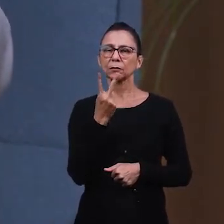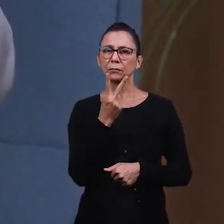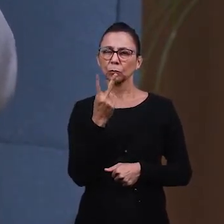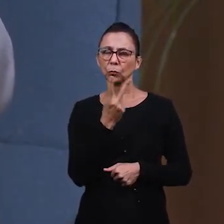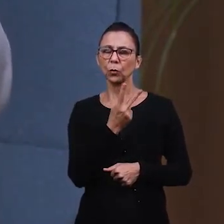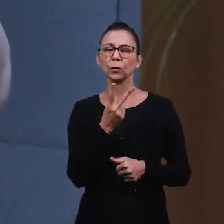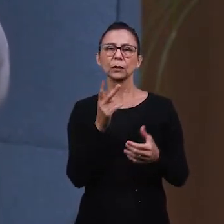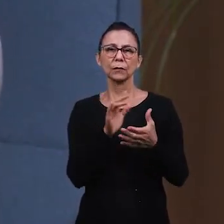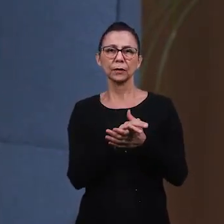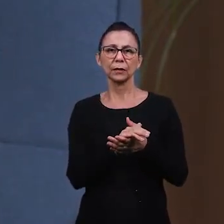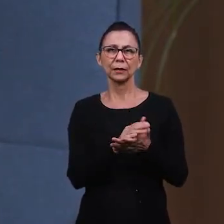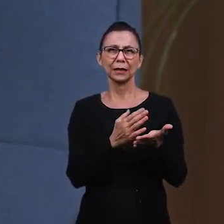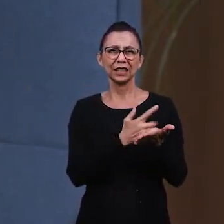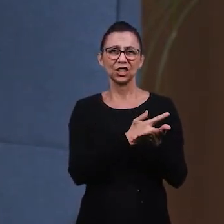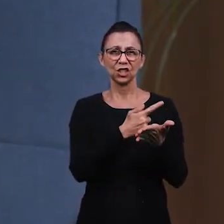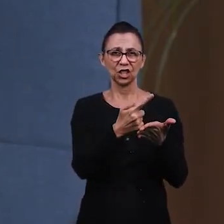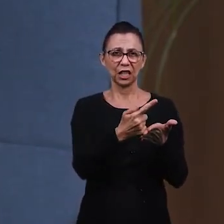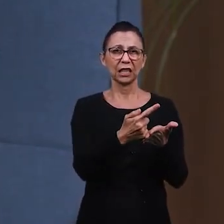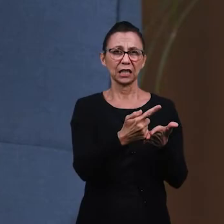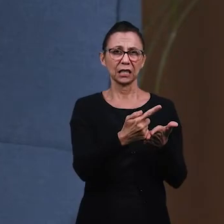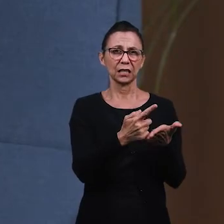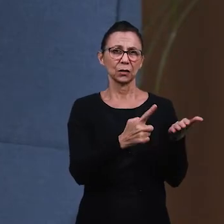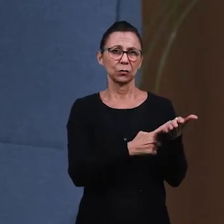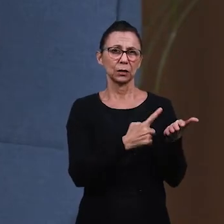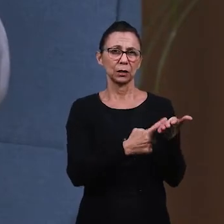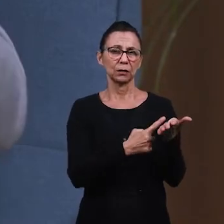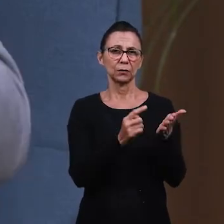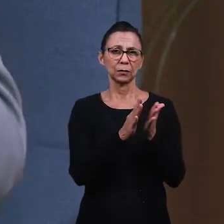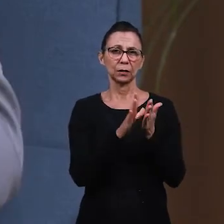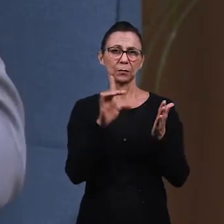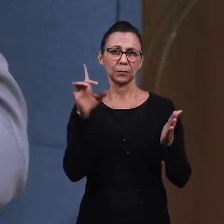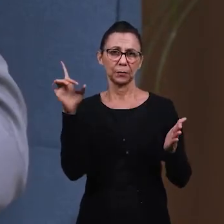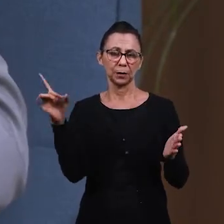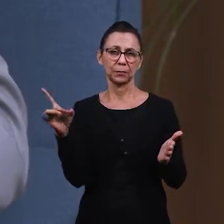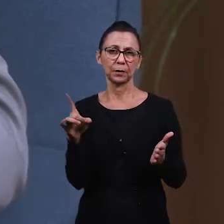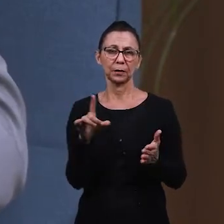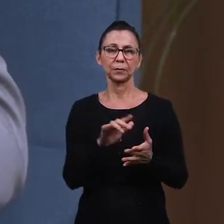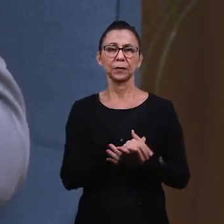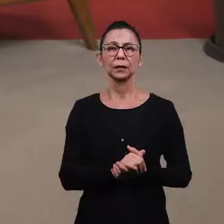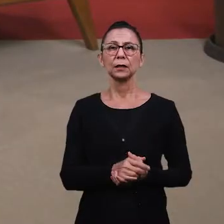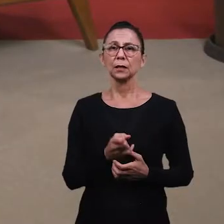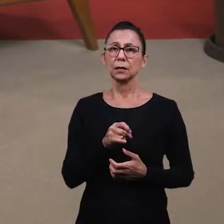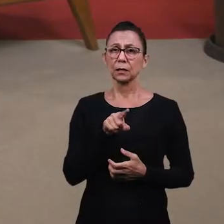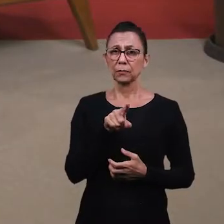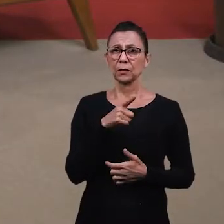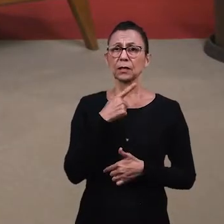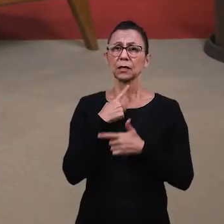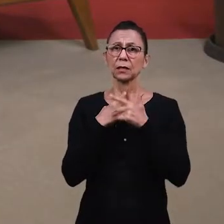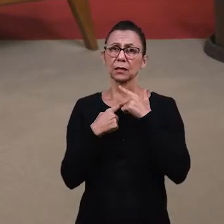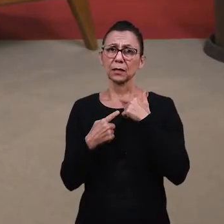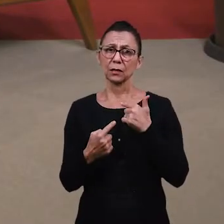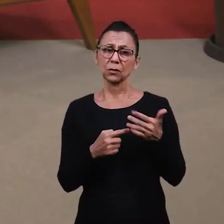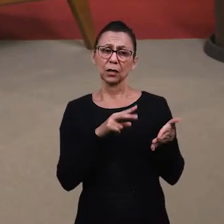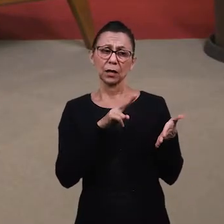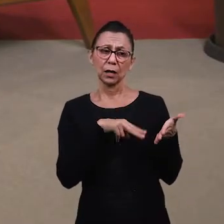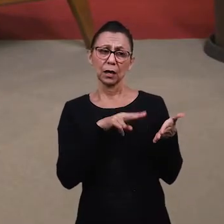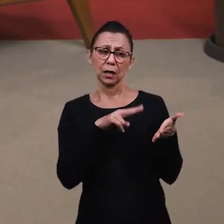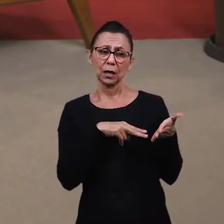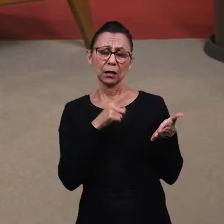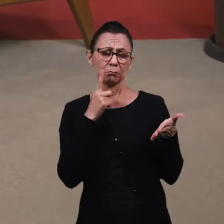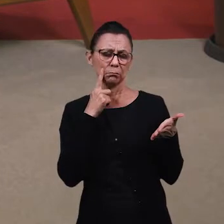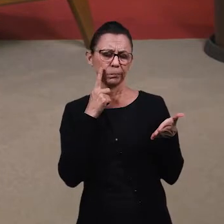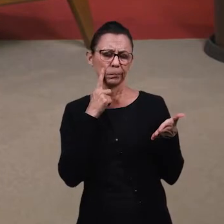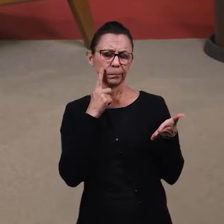vient de dire. Et parmi ces éléments-là, le mariage d'Isaac et de Rebecca, dans le livre de